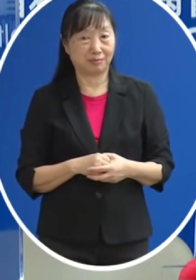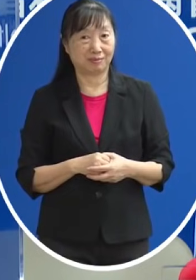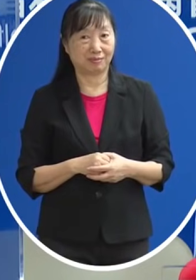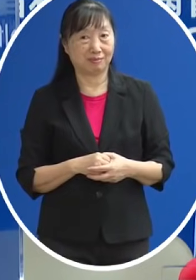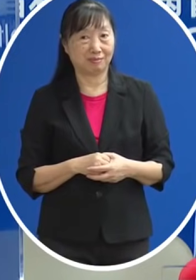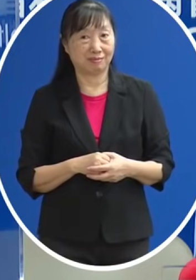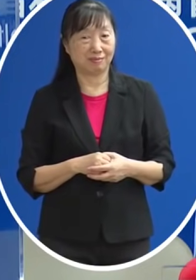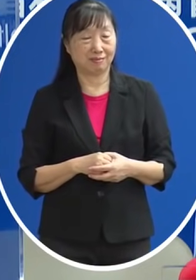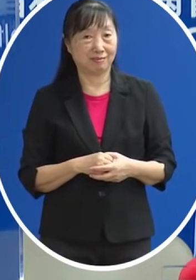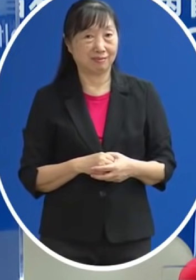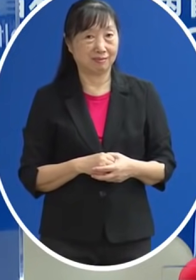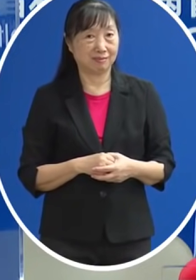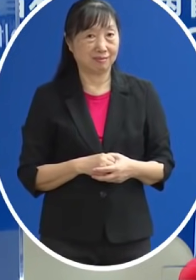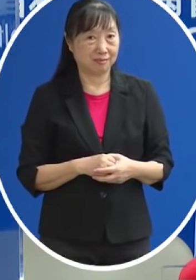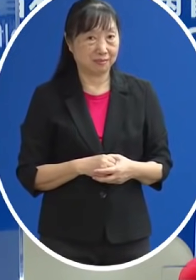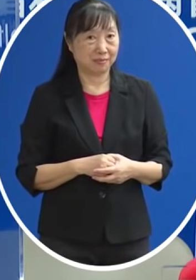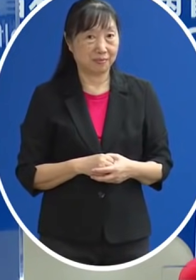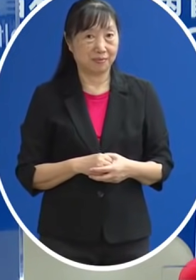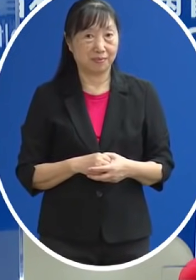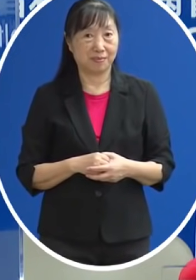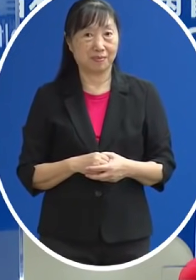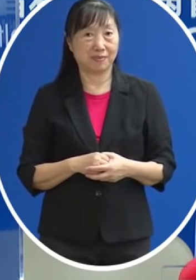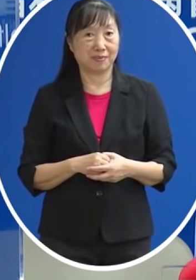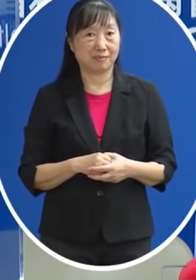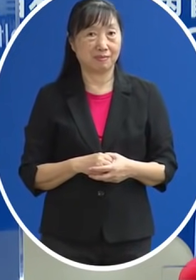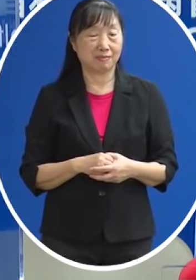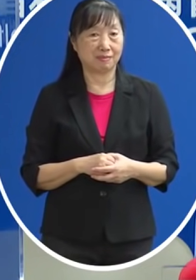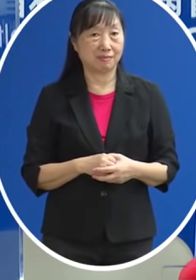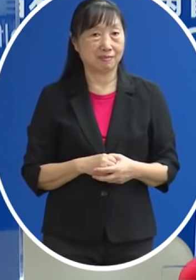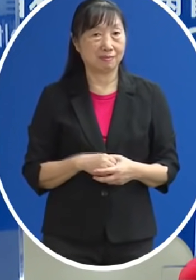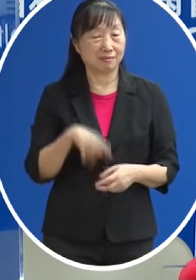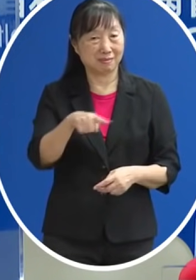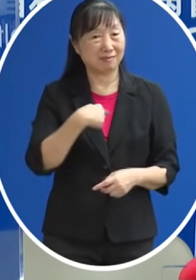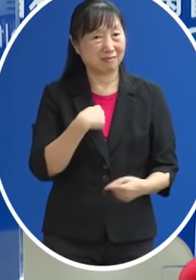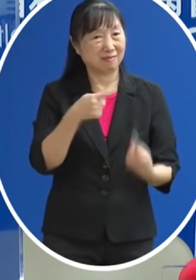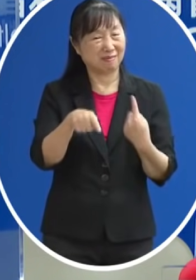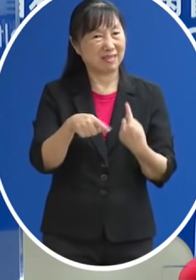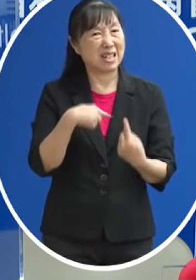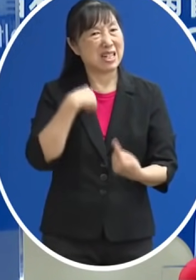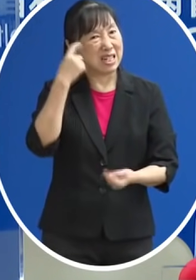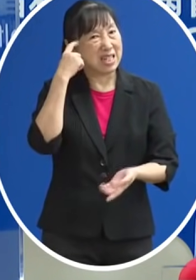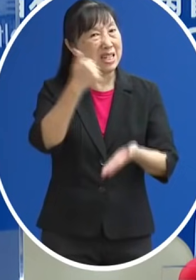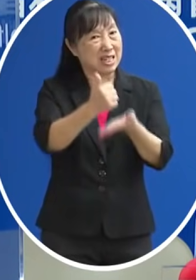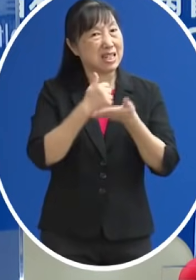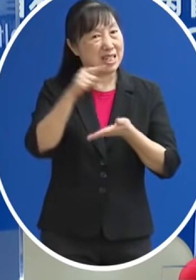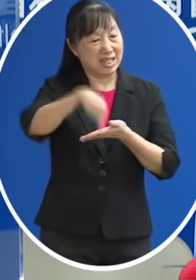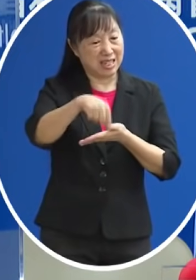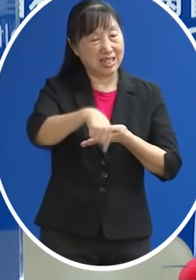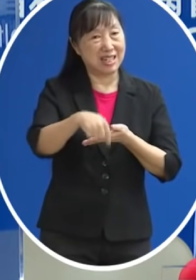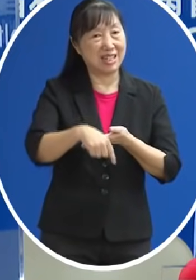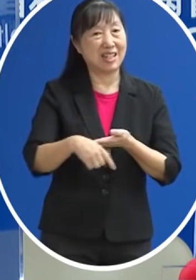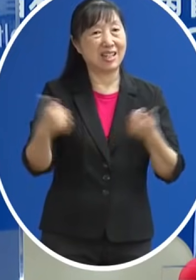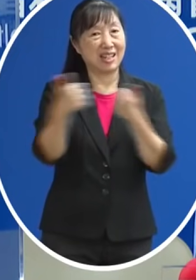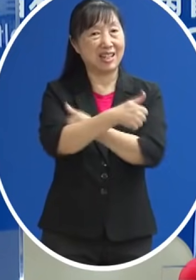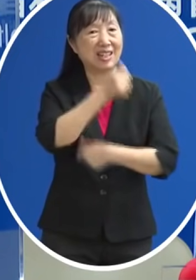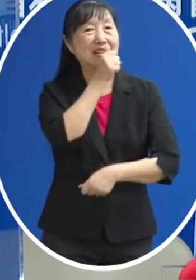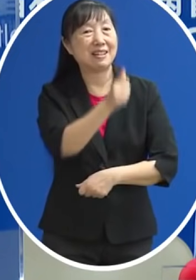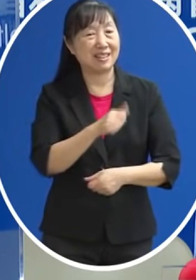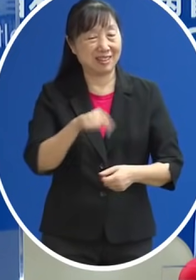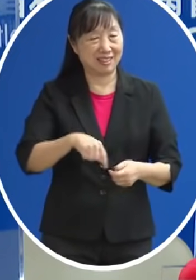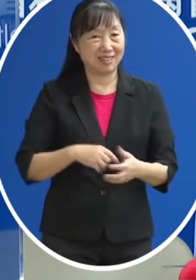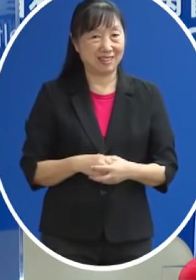对了，如果这是哈，就是很难的。我比较想请他们来这边帮我们代言一下。